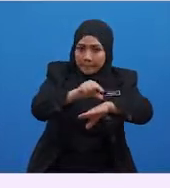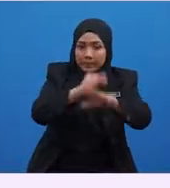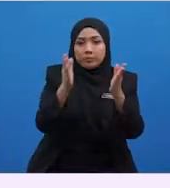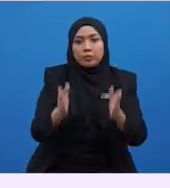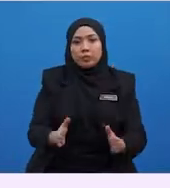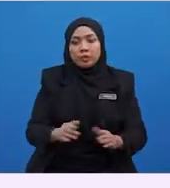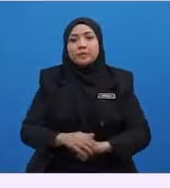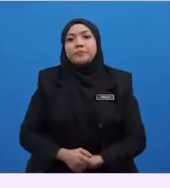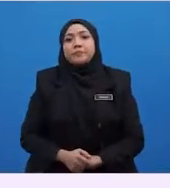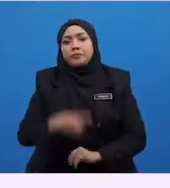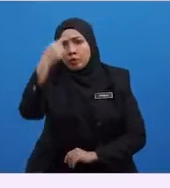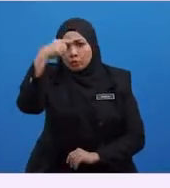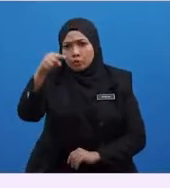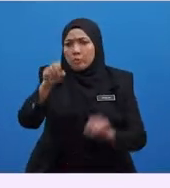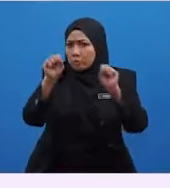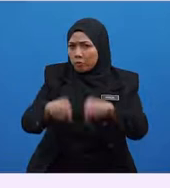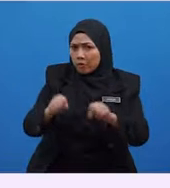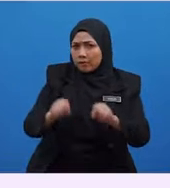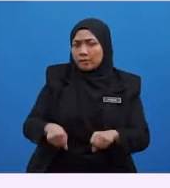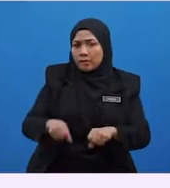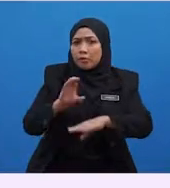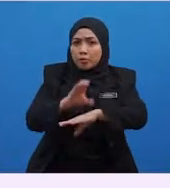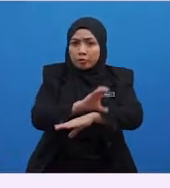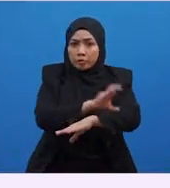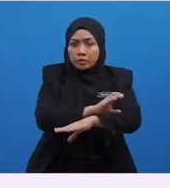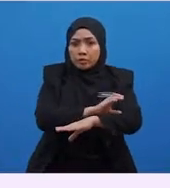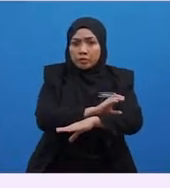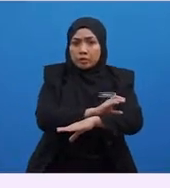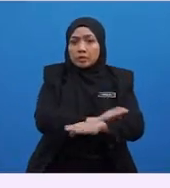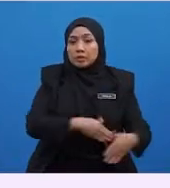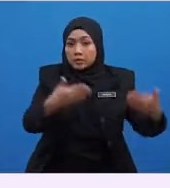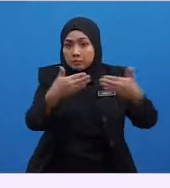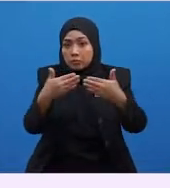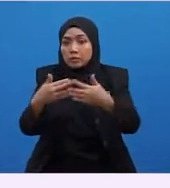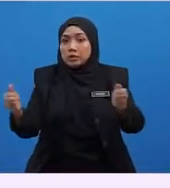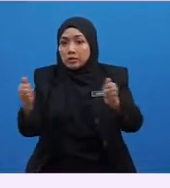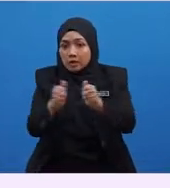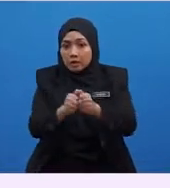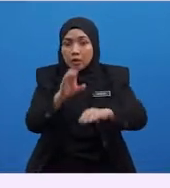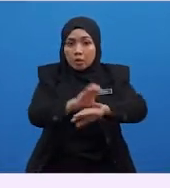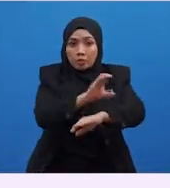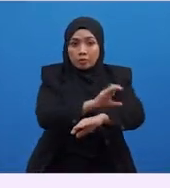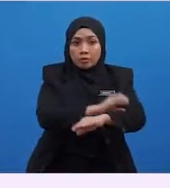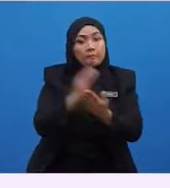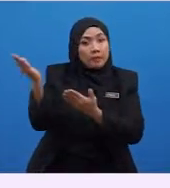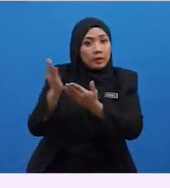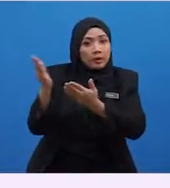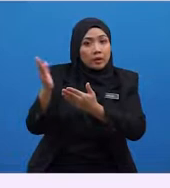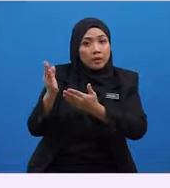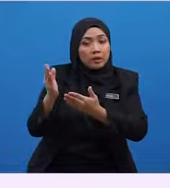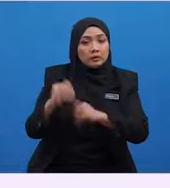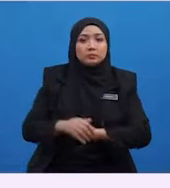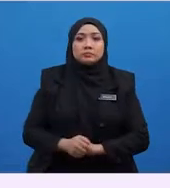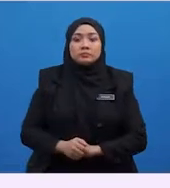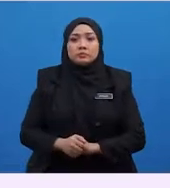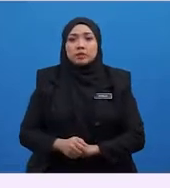Untuk membolehkan sambungan antara komputer pengguna dengan komputer pelayan dilakukan, satu